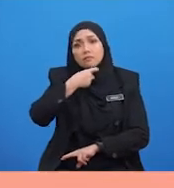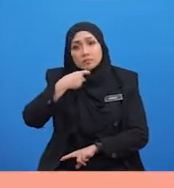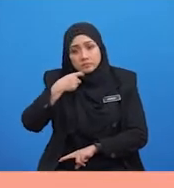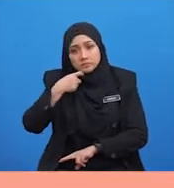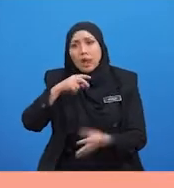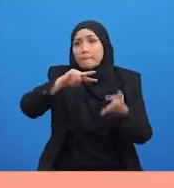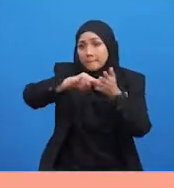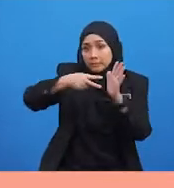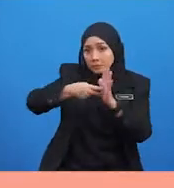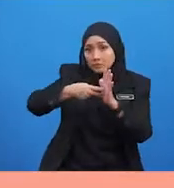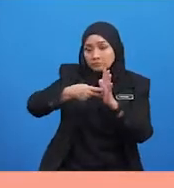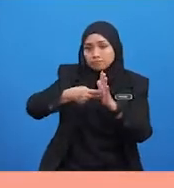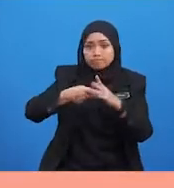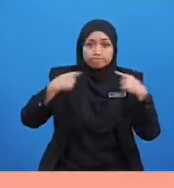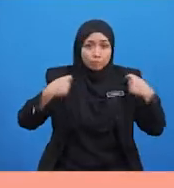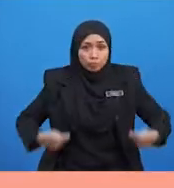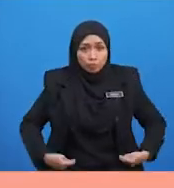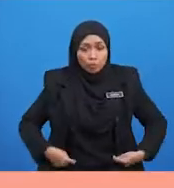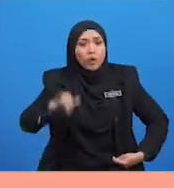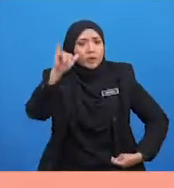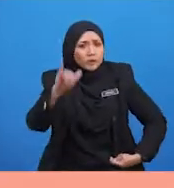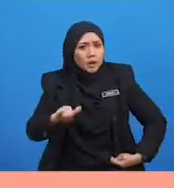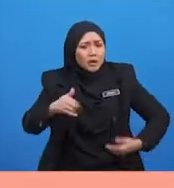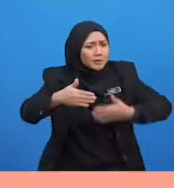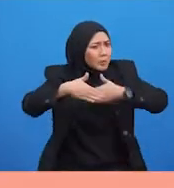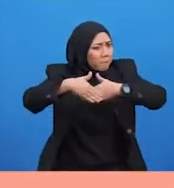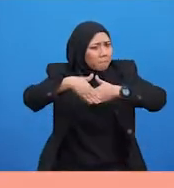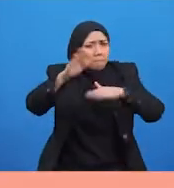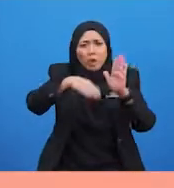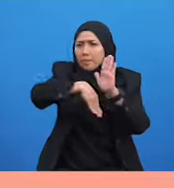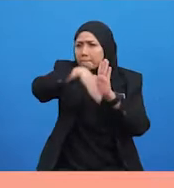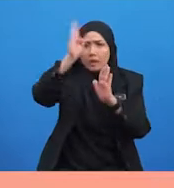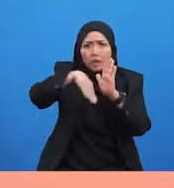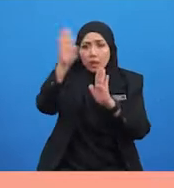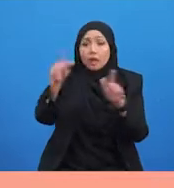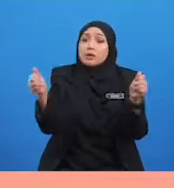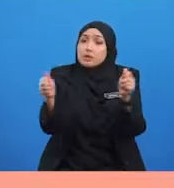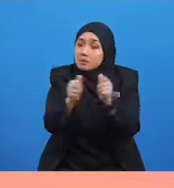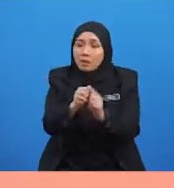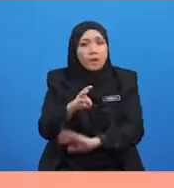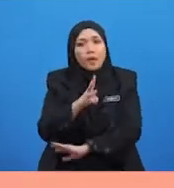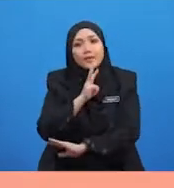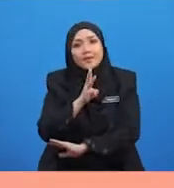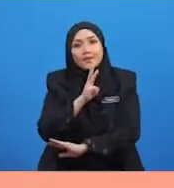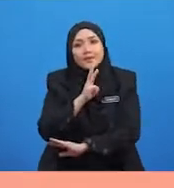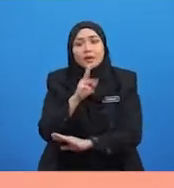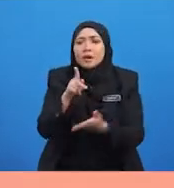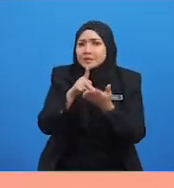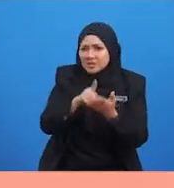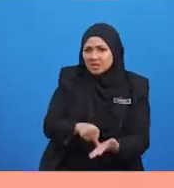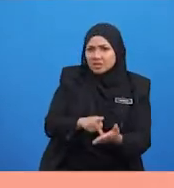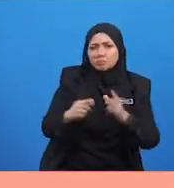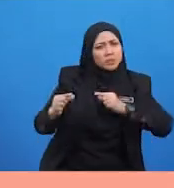Hyperhidrasi adalah keadaan tubuh yang berlebihan dengan air. Kesannya, pergerakan agak